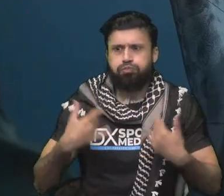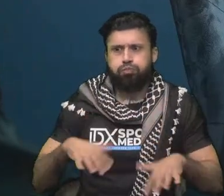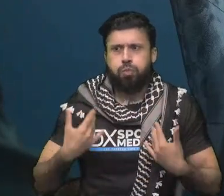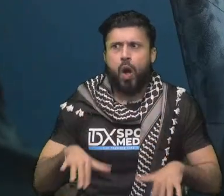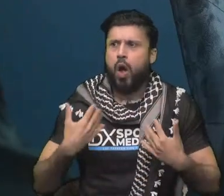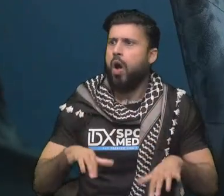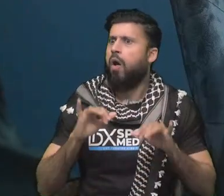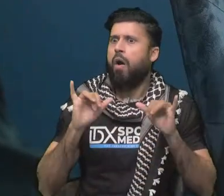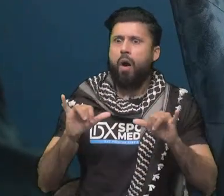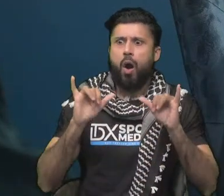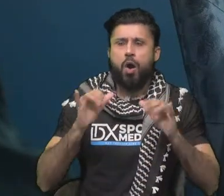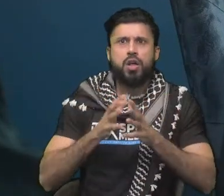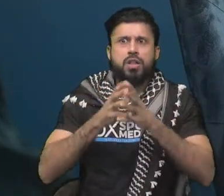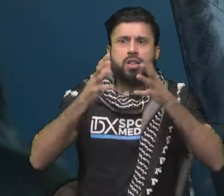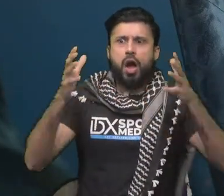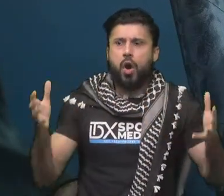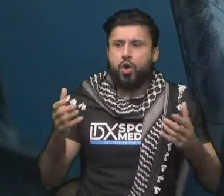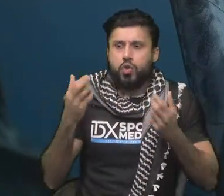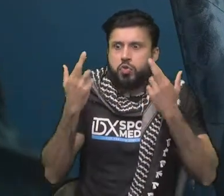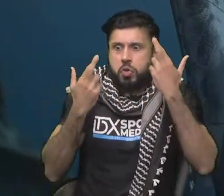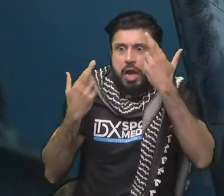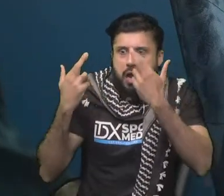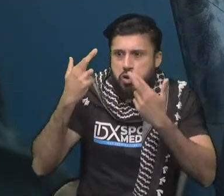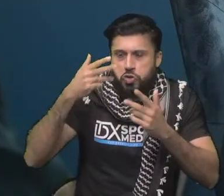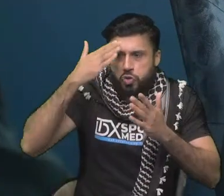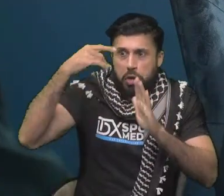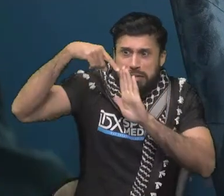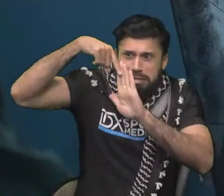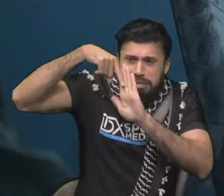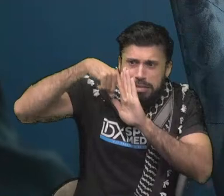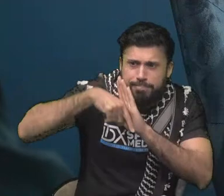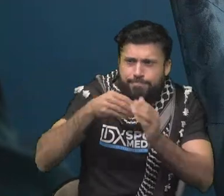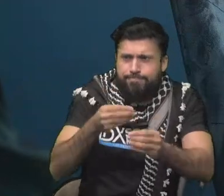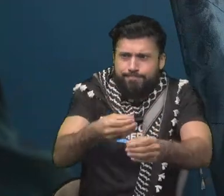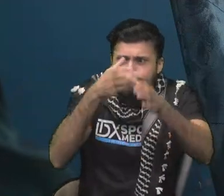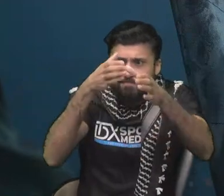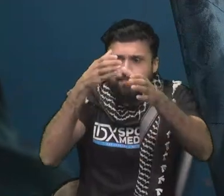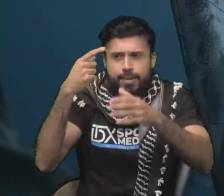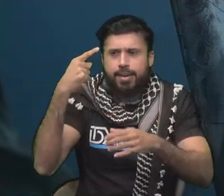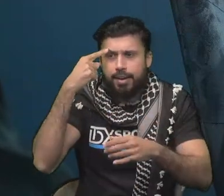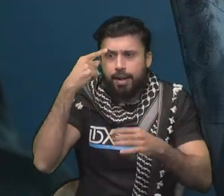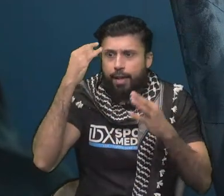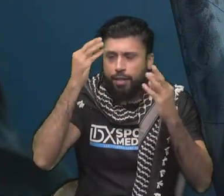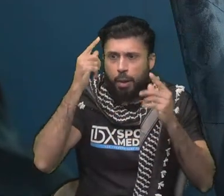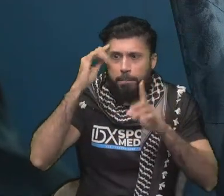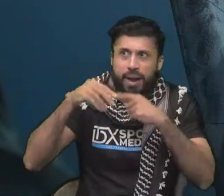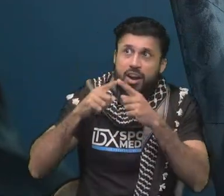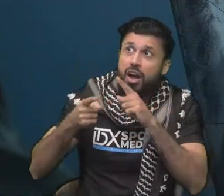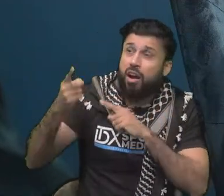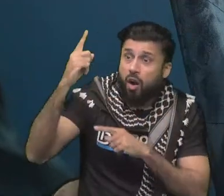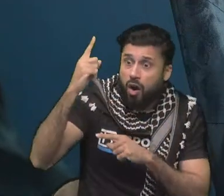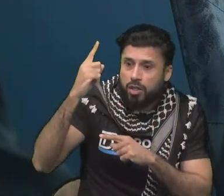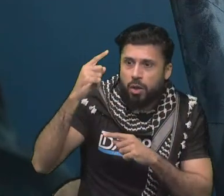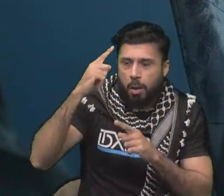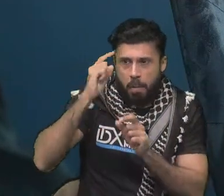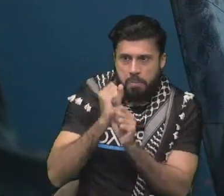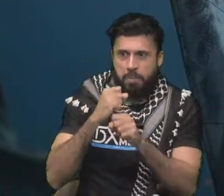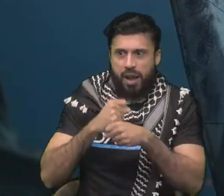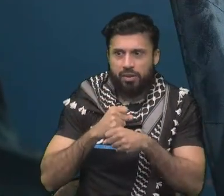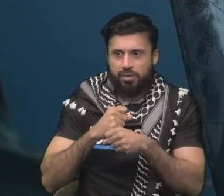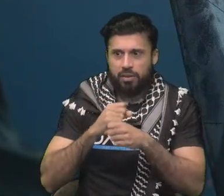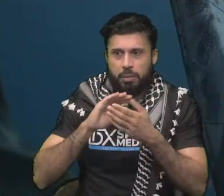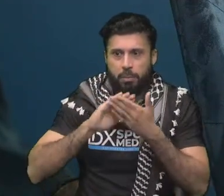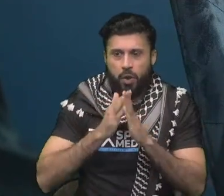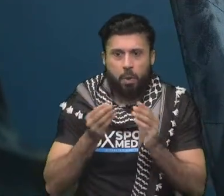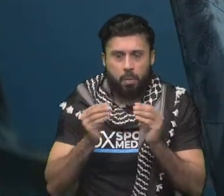ocean. The more you go deeper into it, subhanAllah, the more majestic it becomes. And it's just like it humbles even more and more. قَالَ عَلِمَ أَنَّهُ لَا يَعْلَمْ.